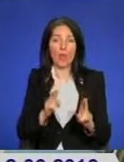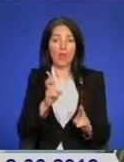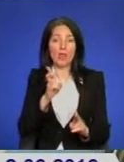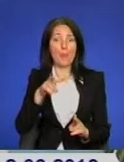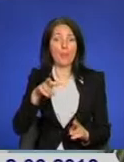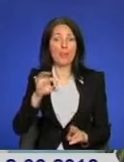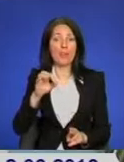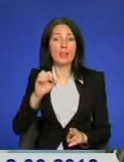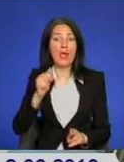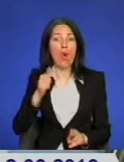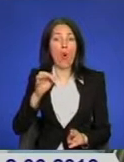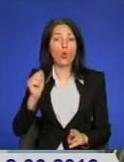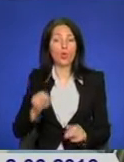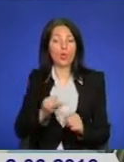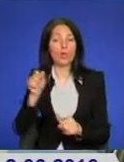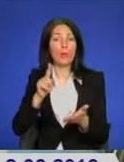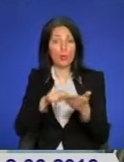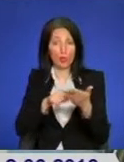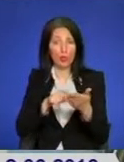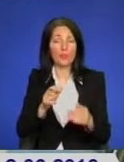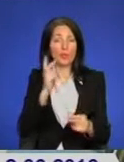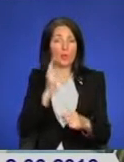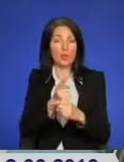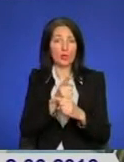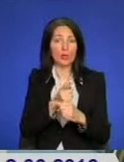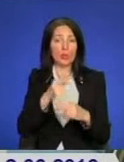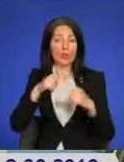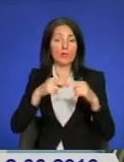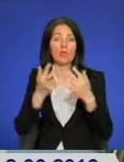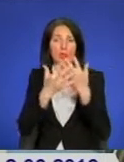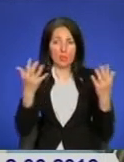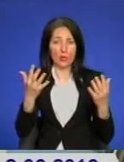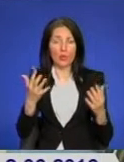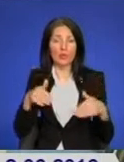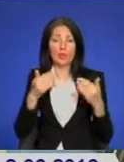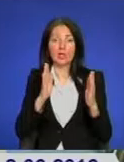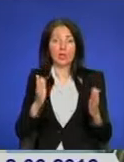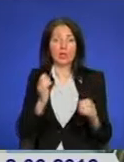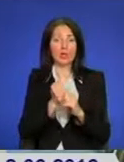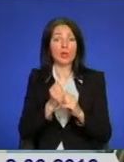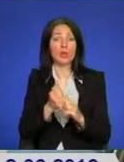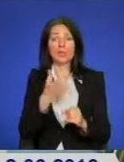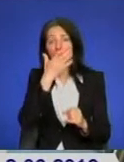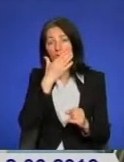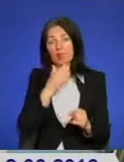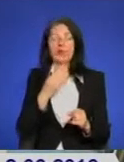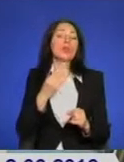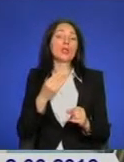де заборонити будівництво заборів, а рекомендувати встановити лише декоративні огорожі, які можуть тільки нести